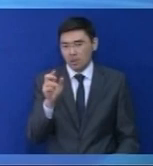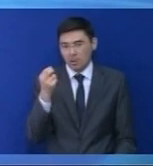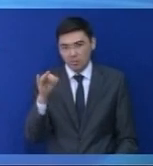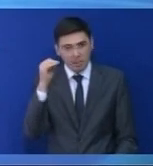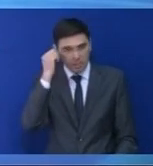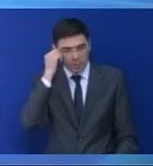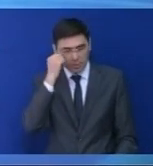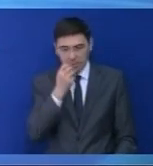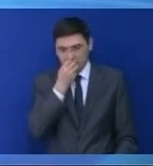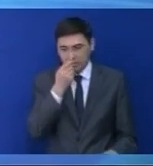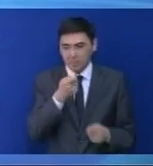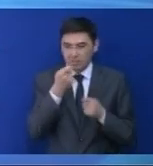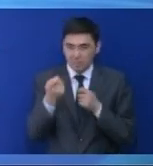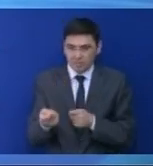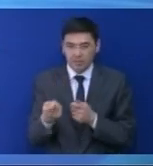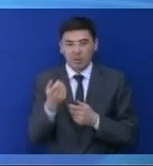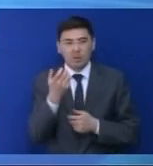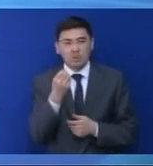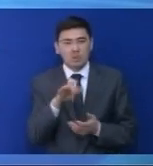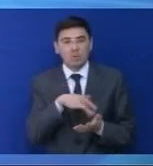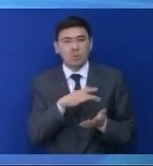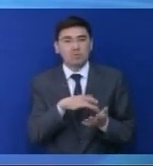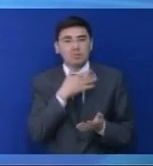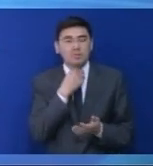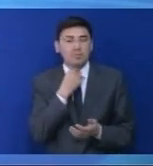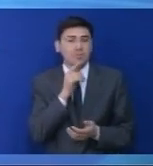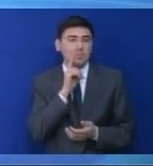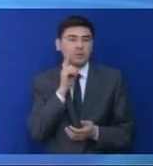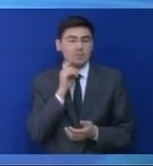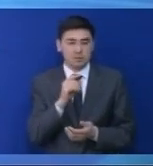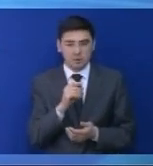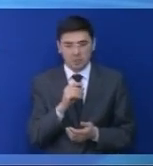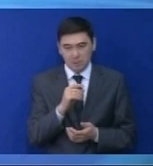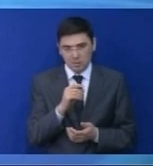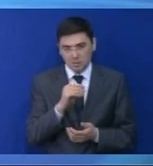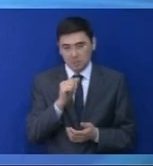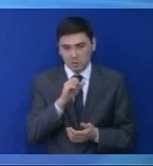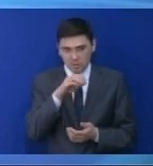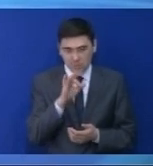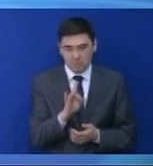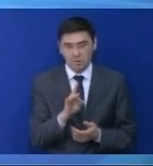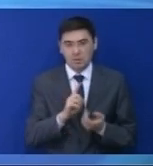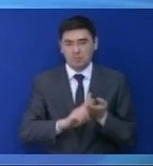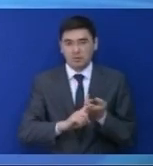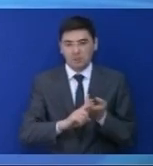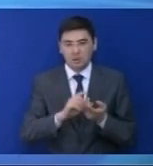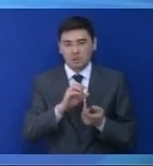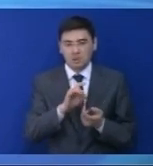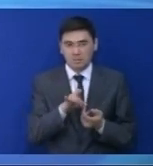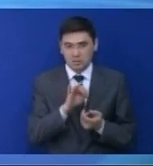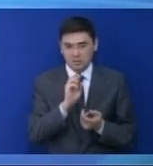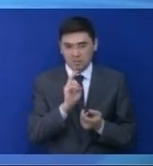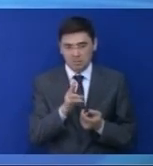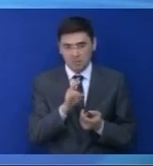қою рәсімінен басталған фестиваль шеңберінде семей жастары Қазақстанның 100 жаңа есімі ұлттық жобасының жеңімпазы Серік